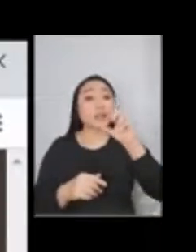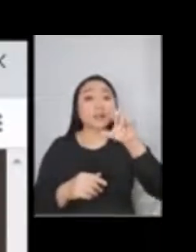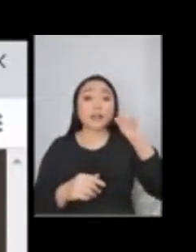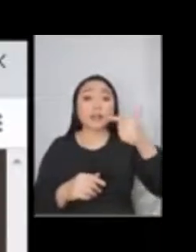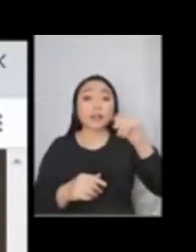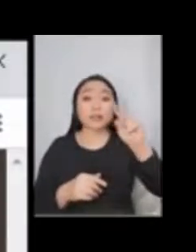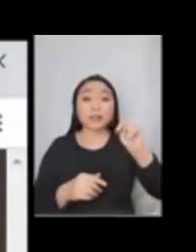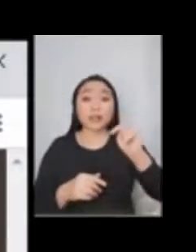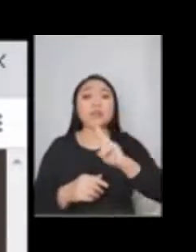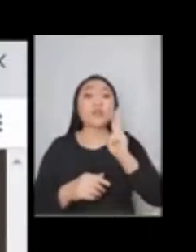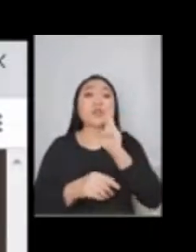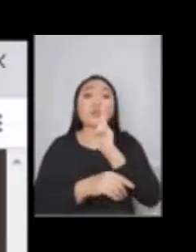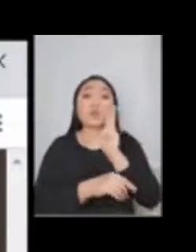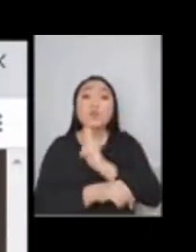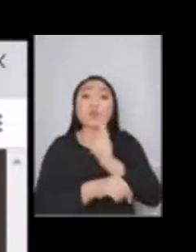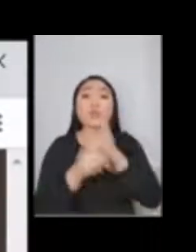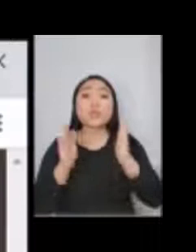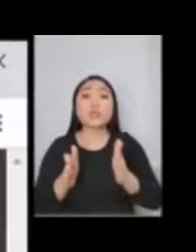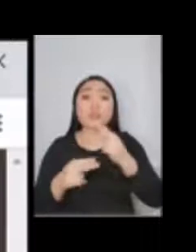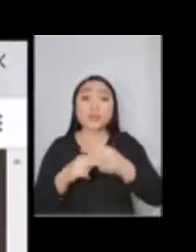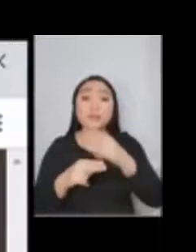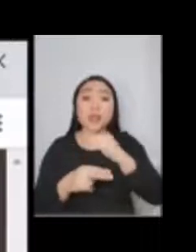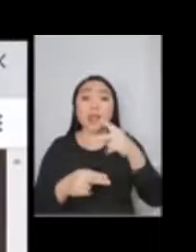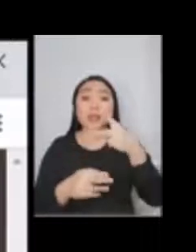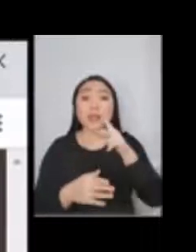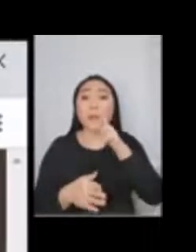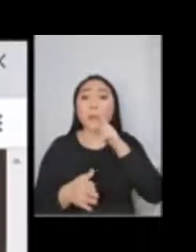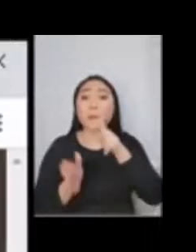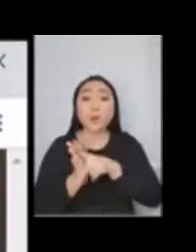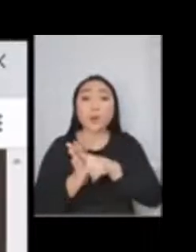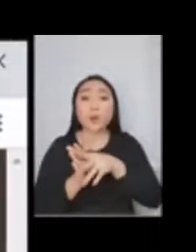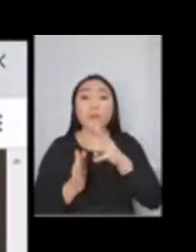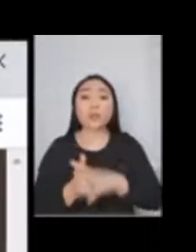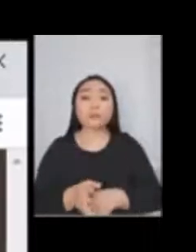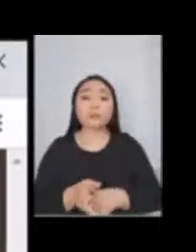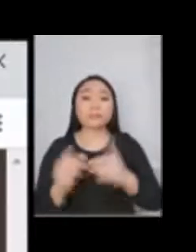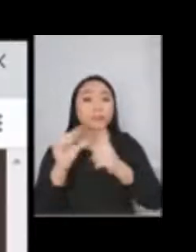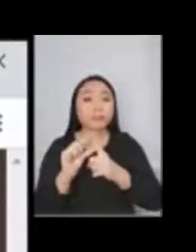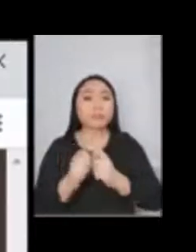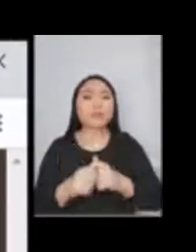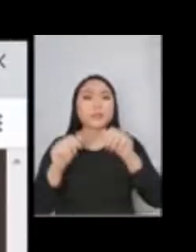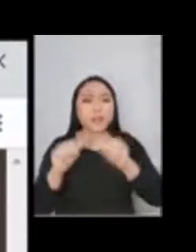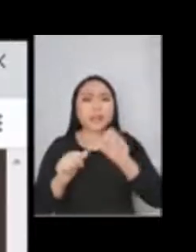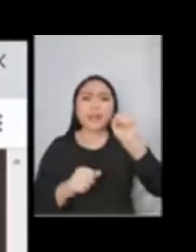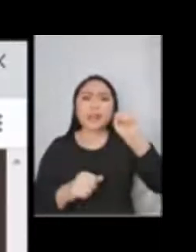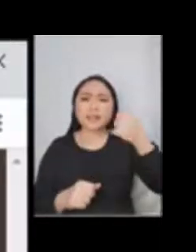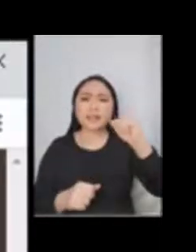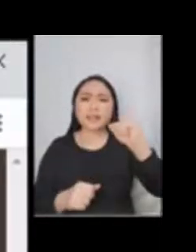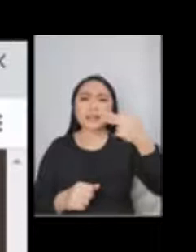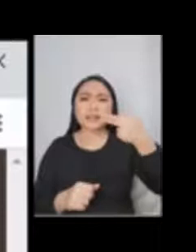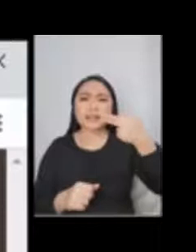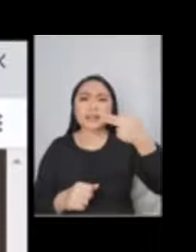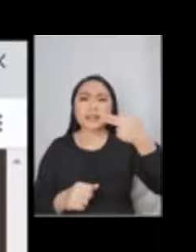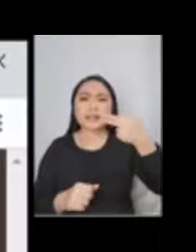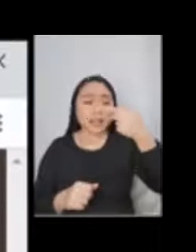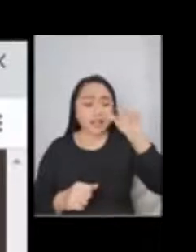username, password, name, and email address. Other personal informations po, pwede natin yung i-edit